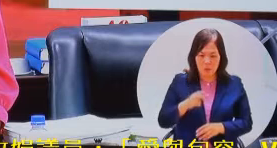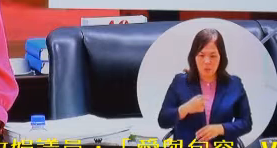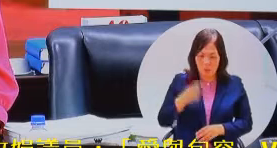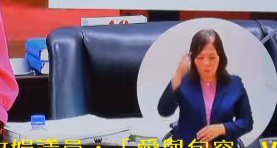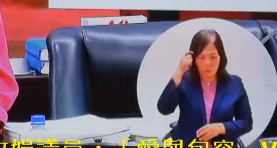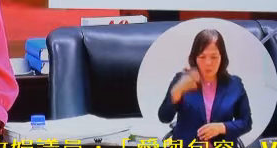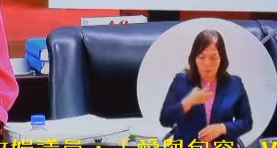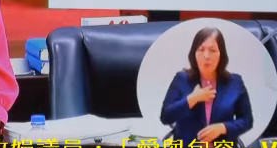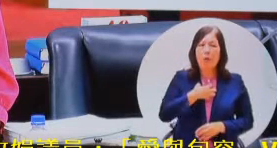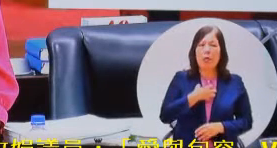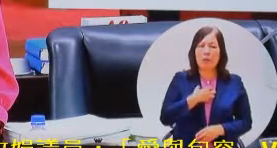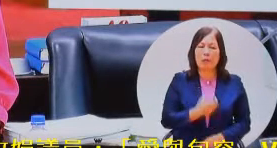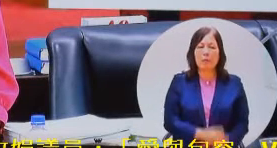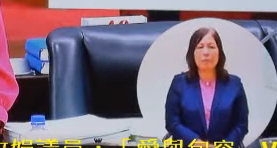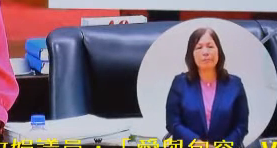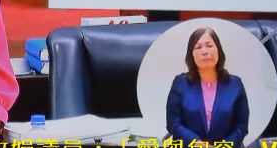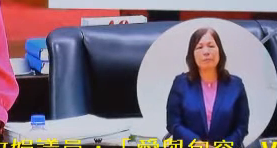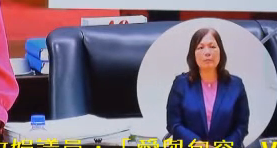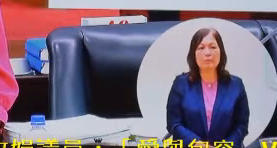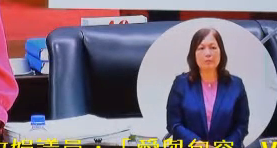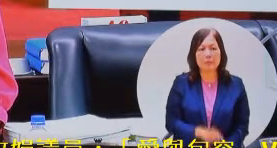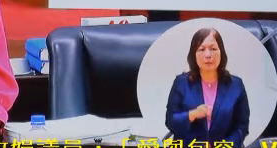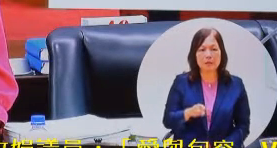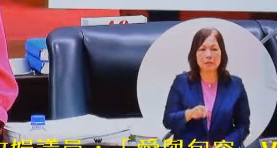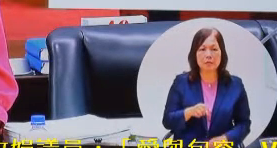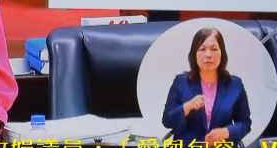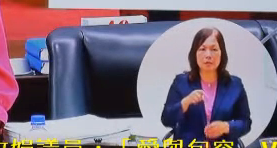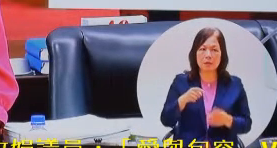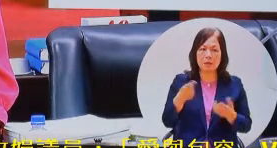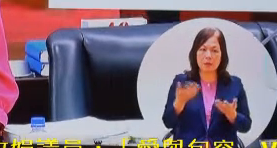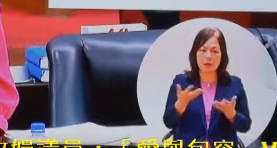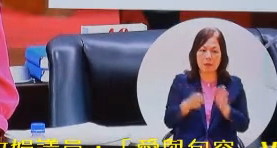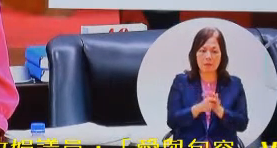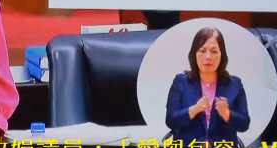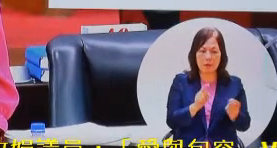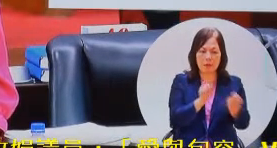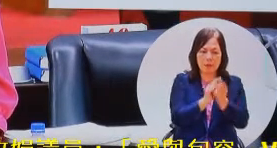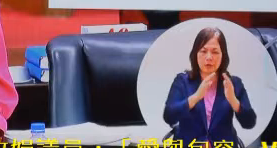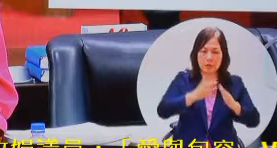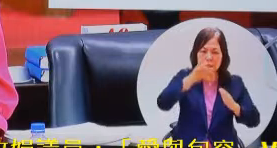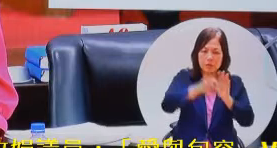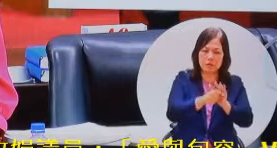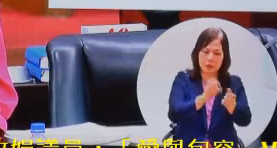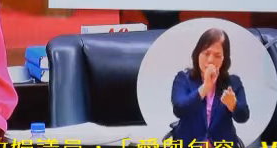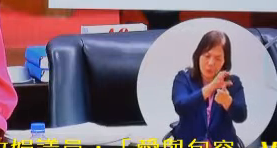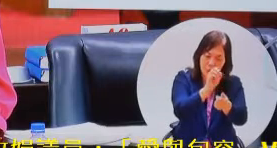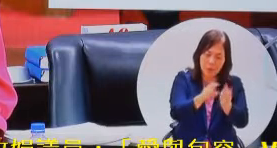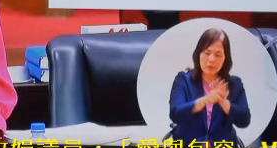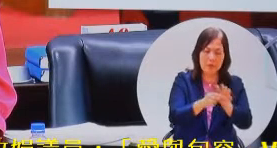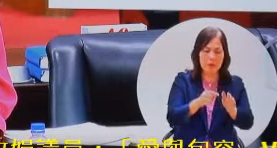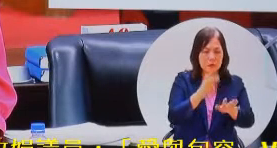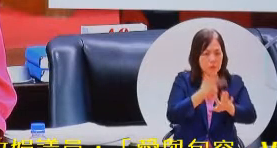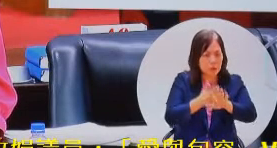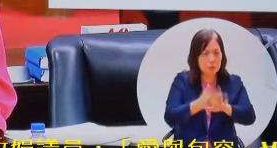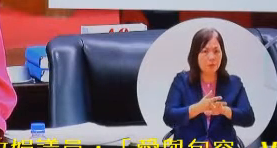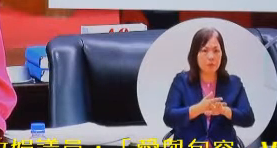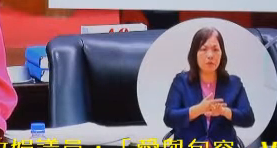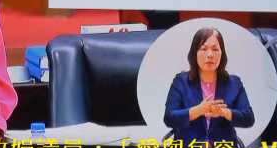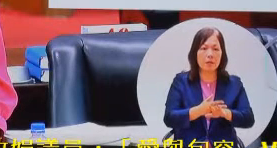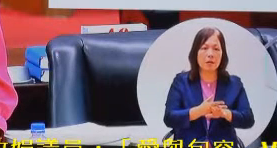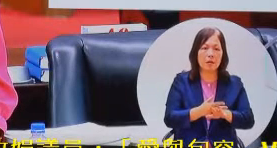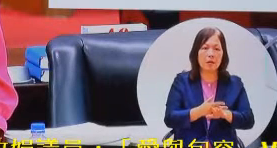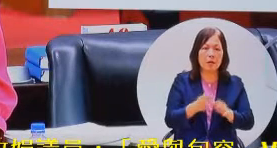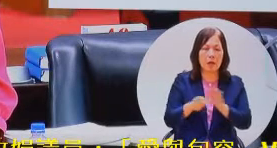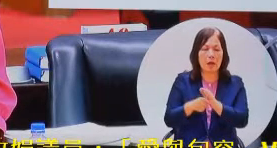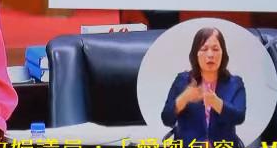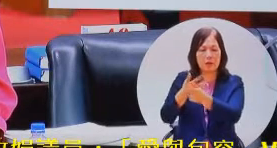不过是一个内阁很正常的对市场进行一个策略，竟然能够落到我们绿营的